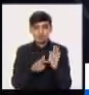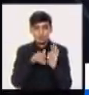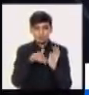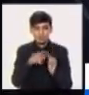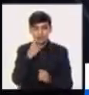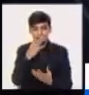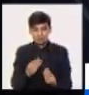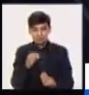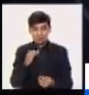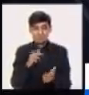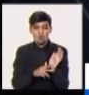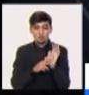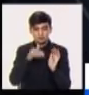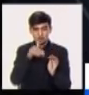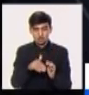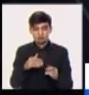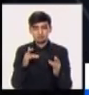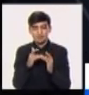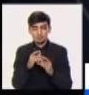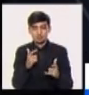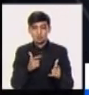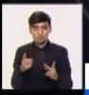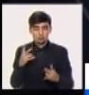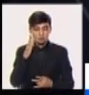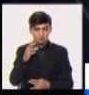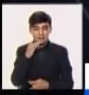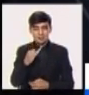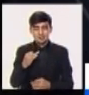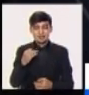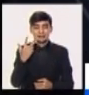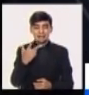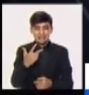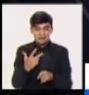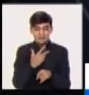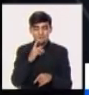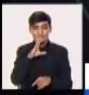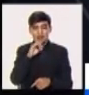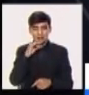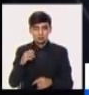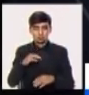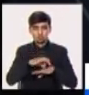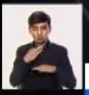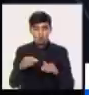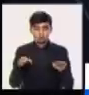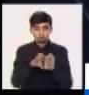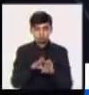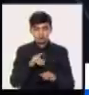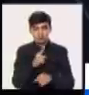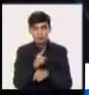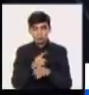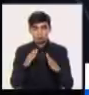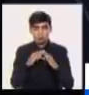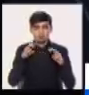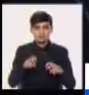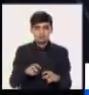будет подготовить 80 тысяч коек. Третий вариант – это четырехнедельный локдаун, то есть строгая изоляция с запретом покидать